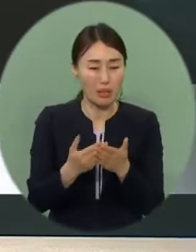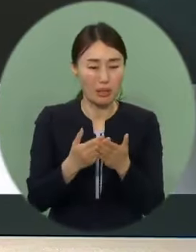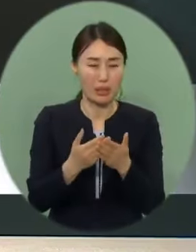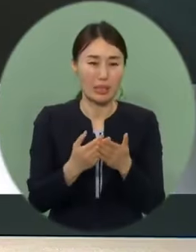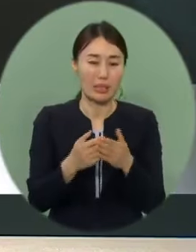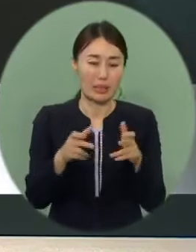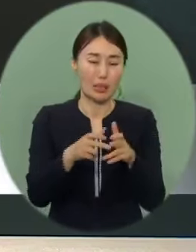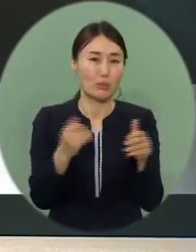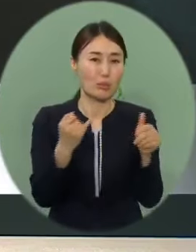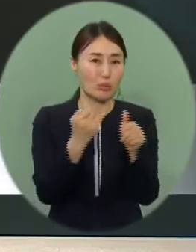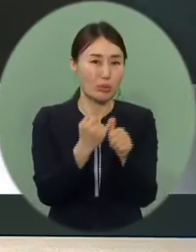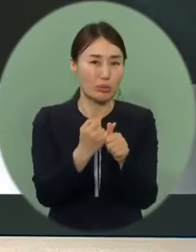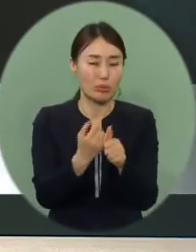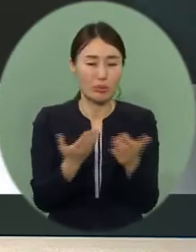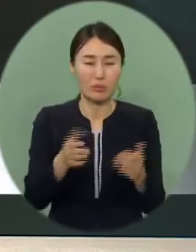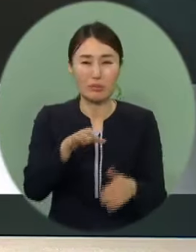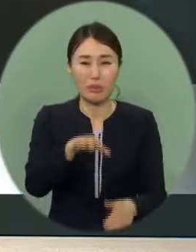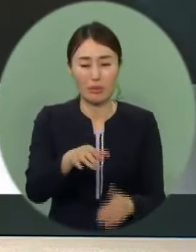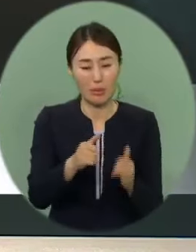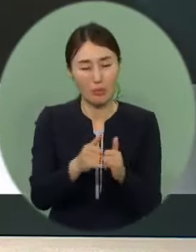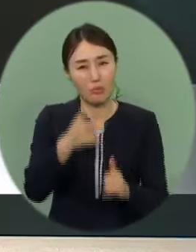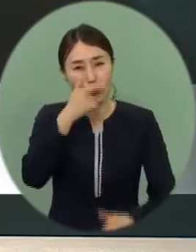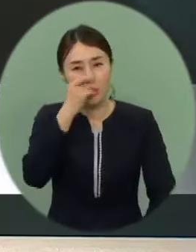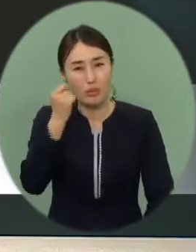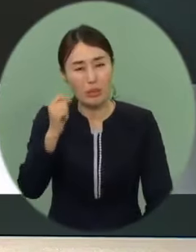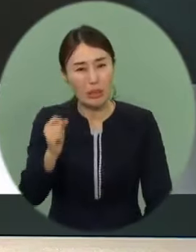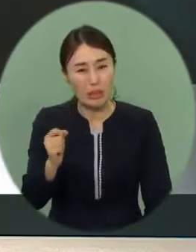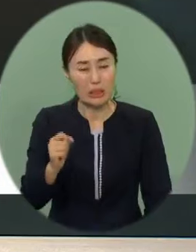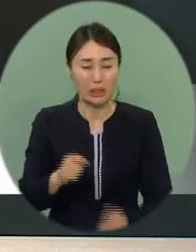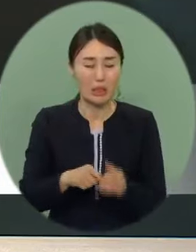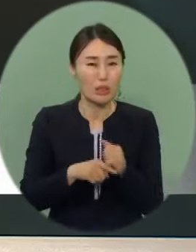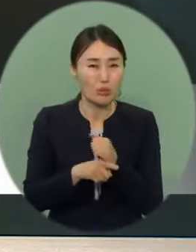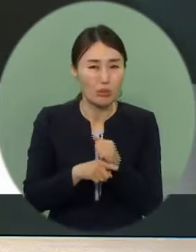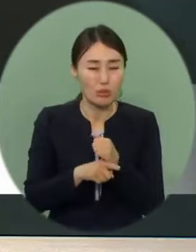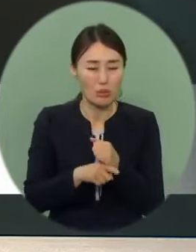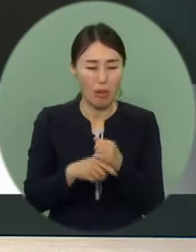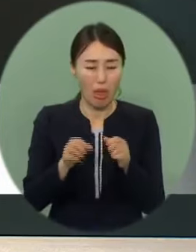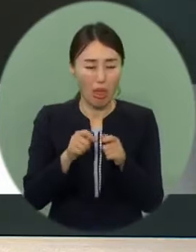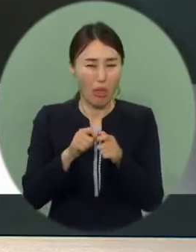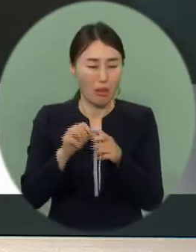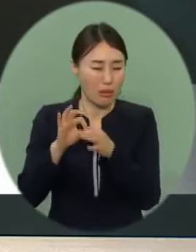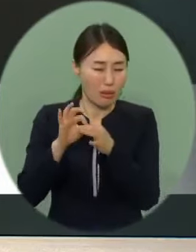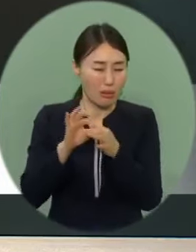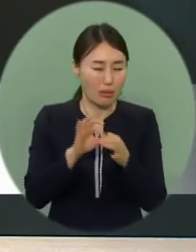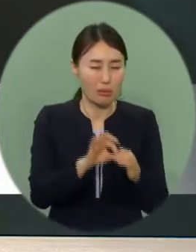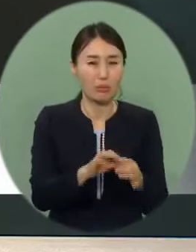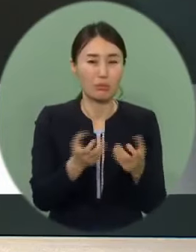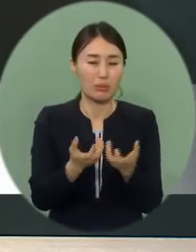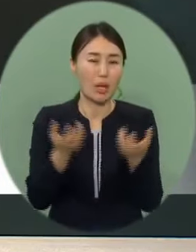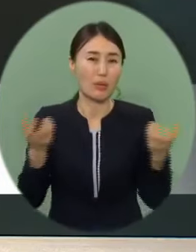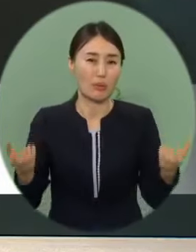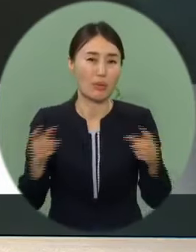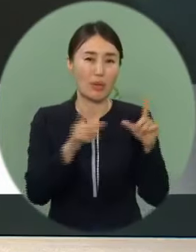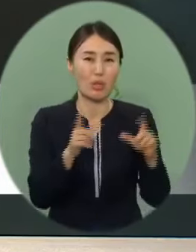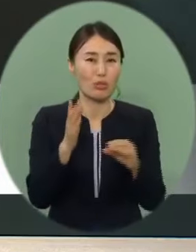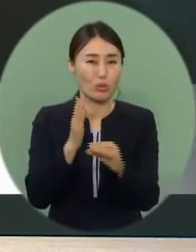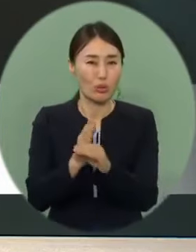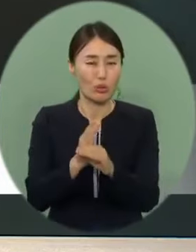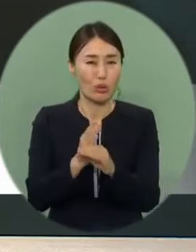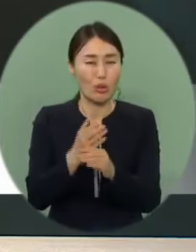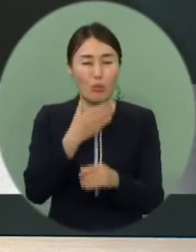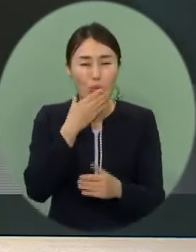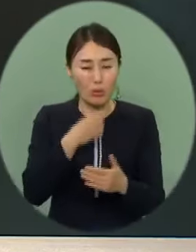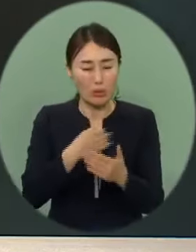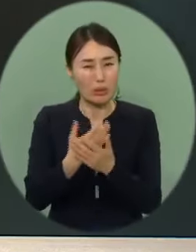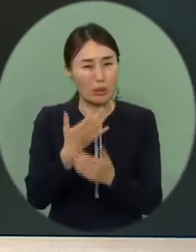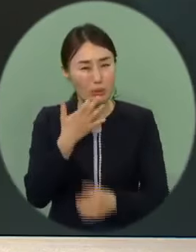부부는 쉼터의 인력이 없다는 이유로 몇 년째 떨어져 지내야 하는 상황인데요 복지의 사각지대라 할 만합니다